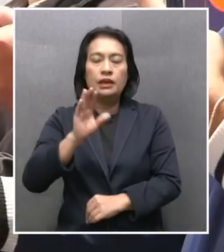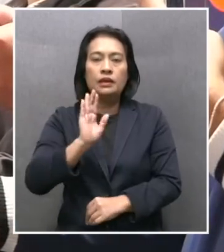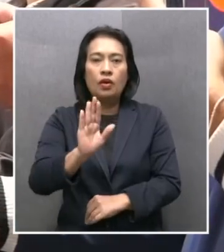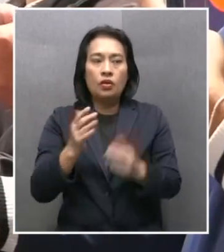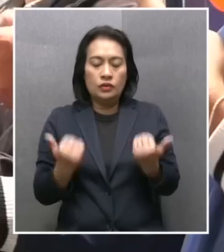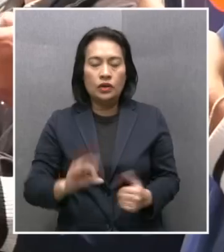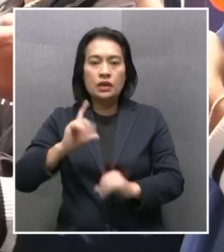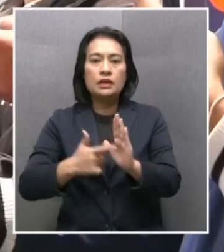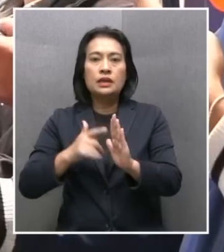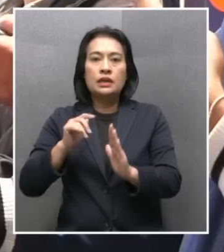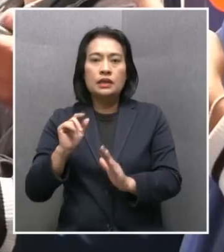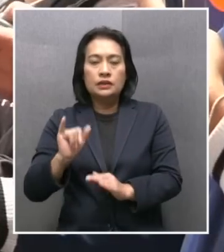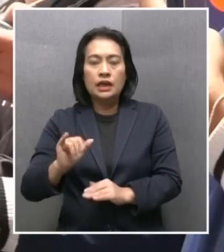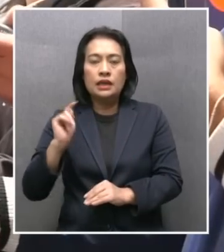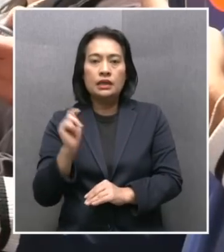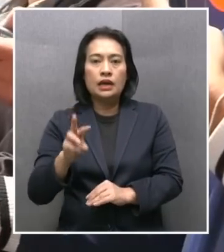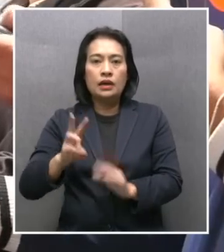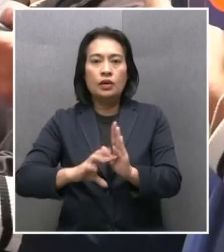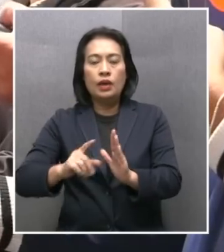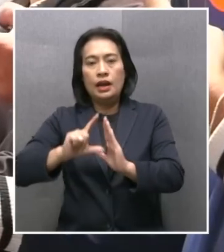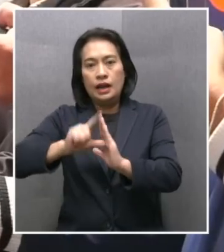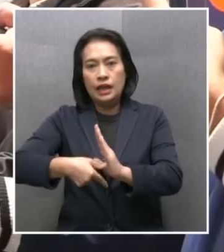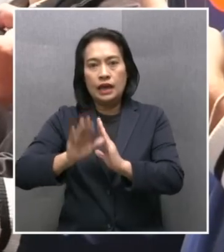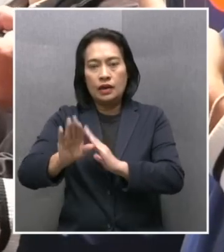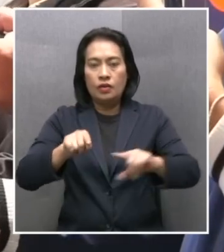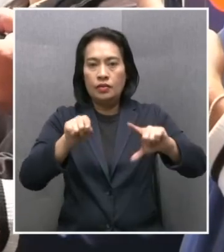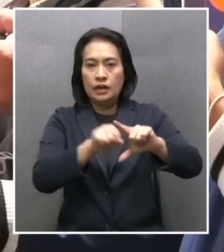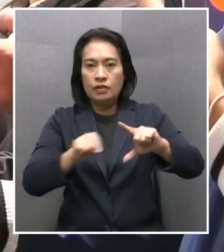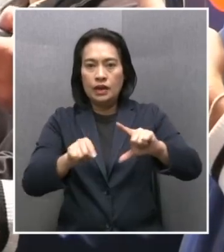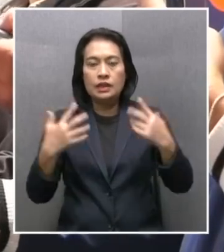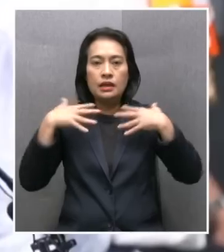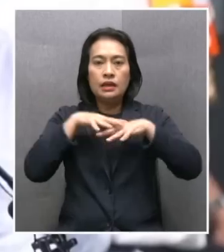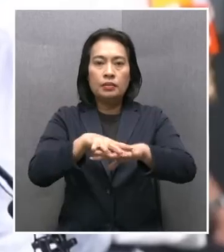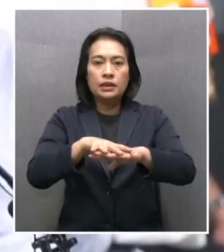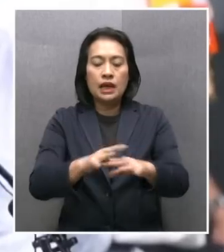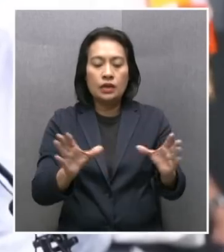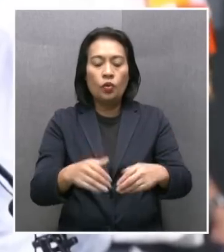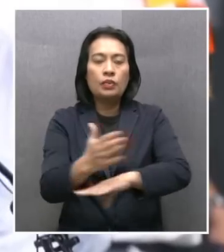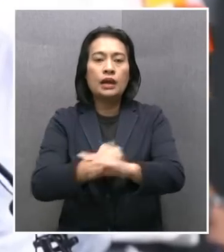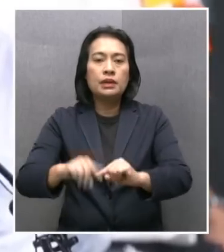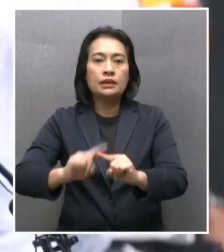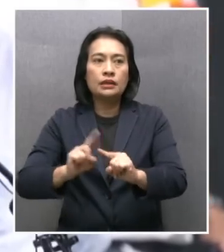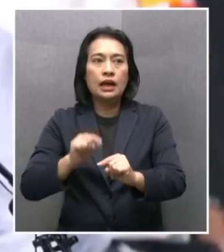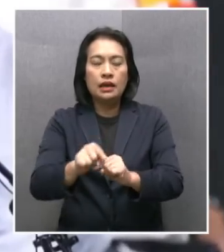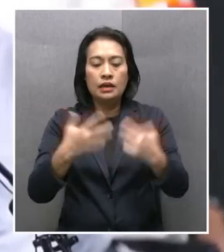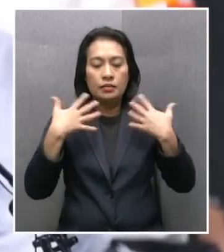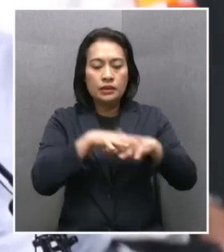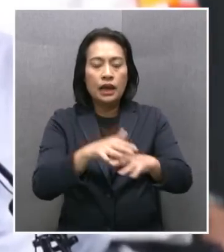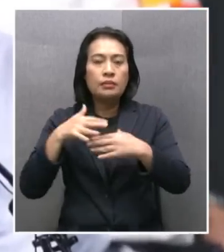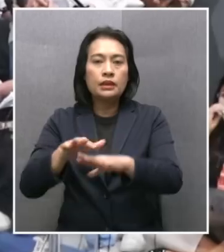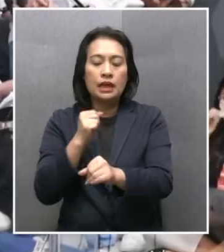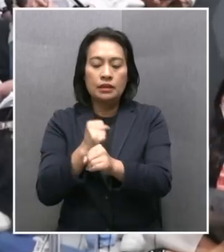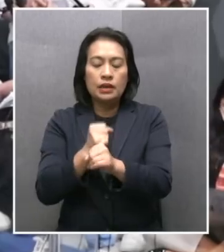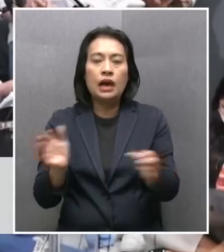ชัยธวัฒน์ตุลาธนเลขาธิการพรรคก้าวไกลได้ประสานไปยังพรรคการเมืองต่างๆนะครับที่ทำงานร่วมกันใน